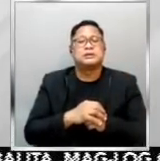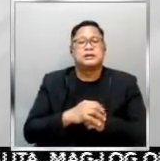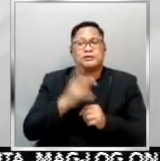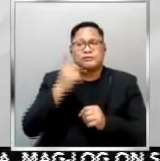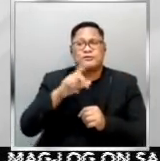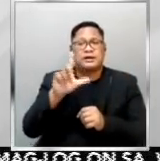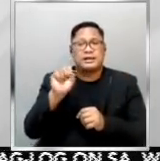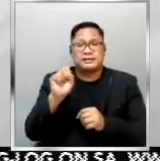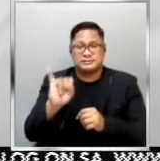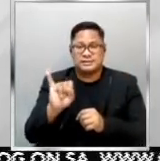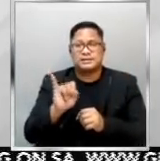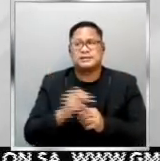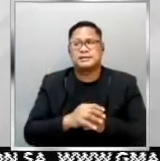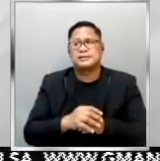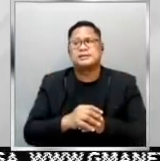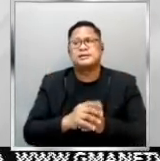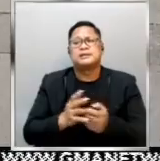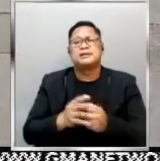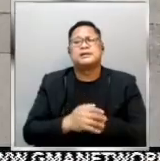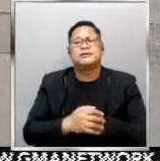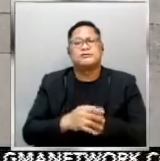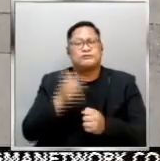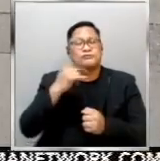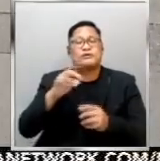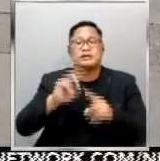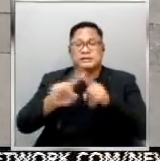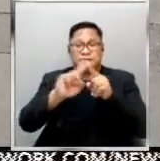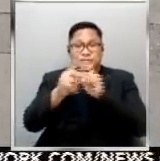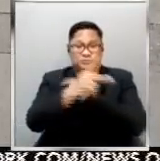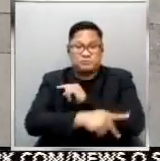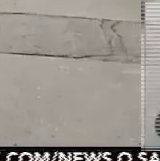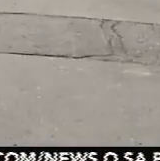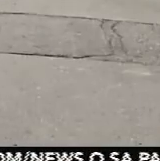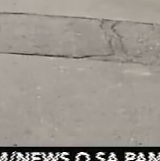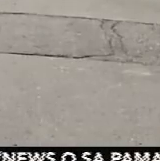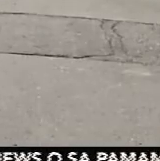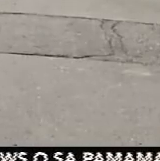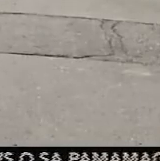non-apors sa mga lalawigan. June Veneracion, Nakatutok, 24 Oras.